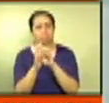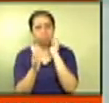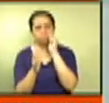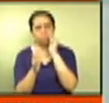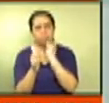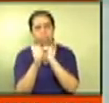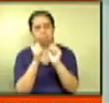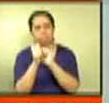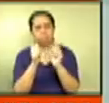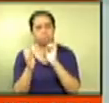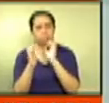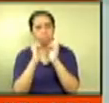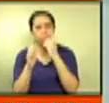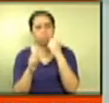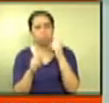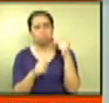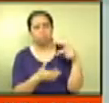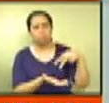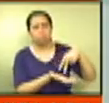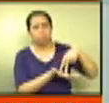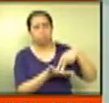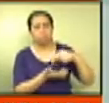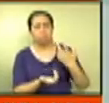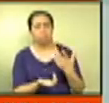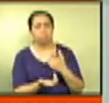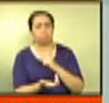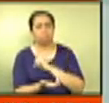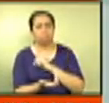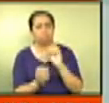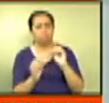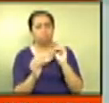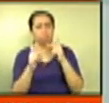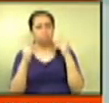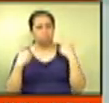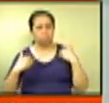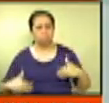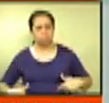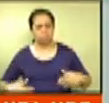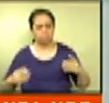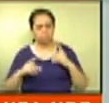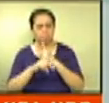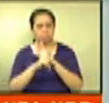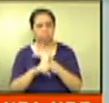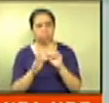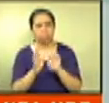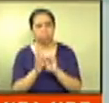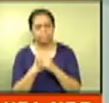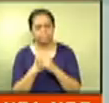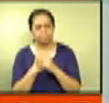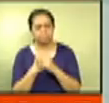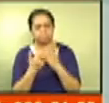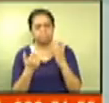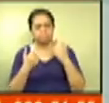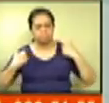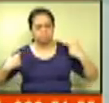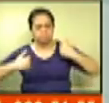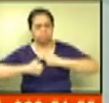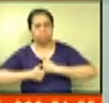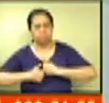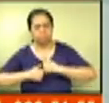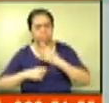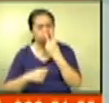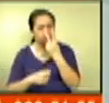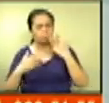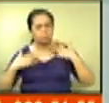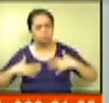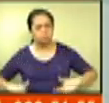ako sa EDSA. Bakit po yung mga traffic enforcer natin, wala ko sila mga protective gear tulad po halimbawa ng vest na para